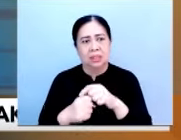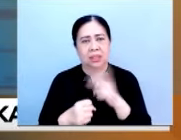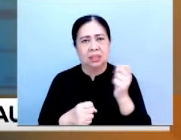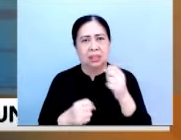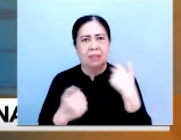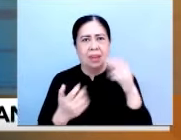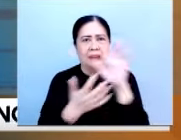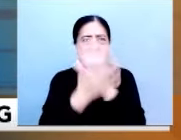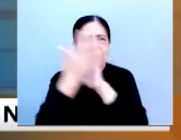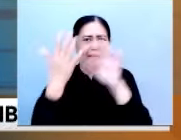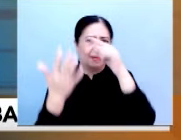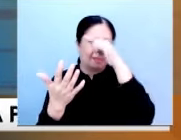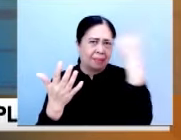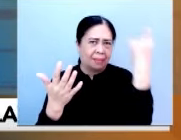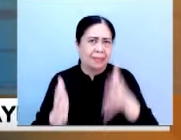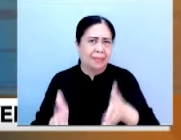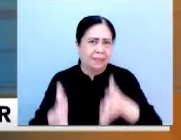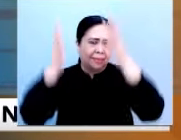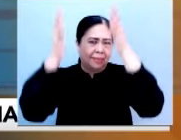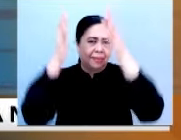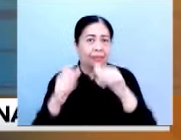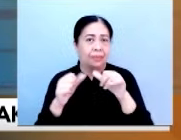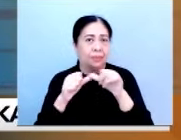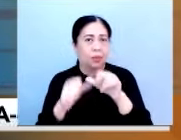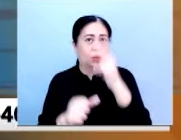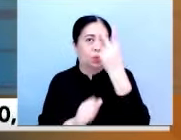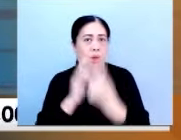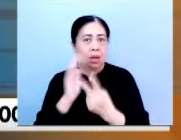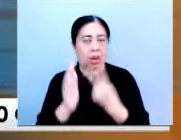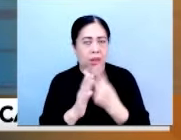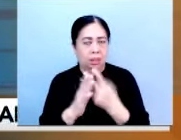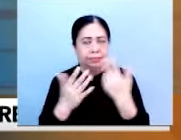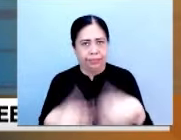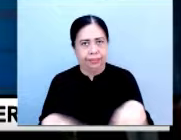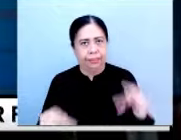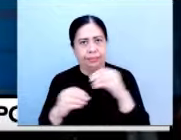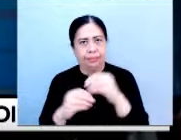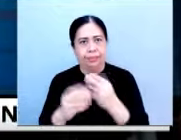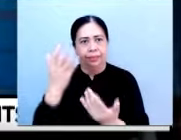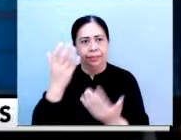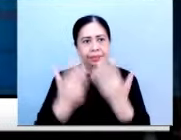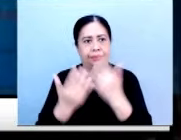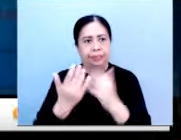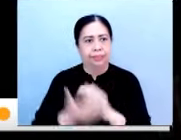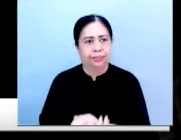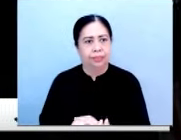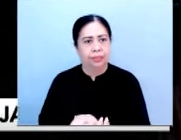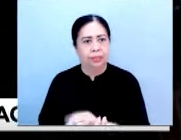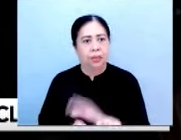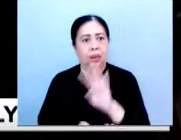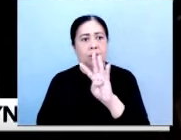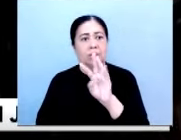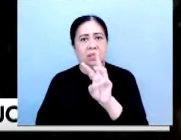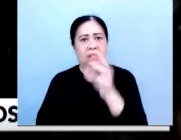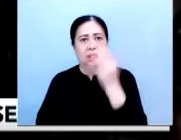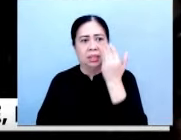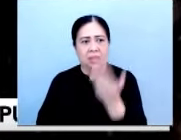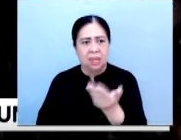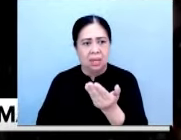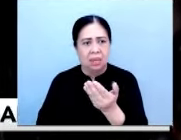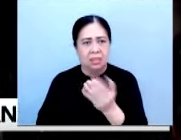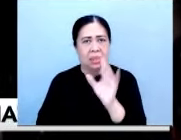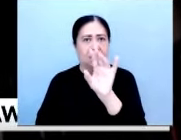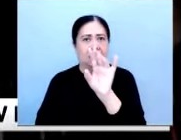na usok sa gusali. Tumagal din ng 2 oras bago naapula ang apoy. 46 ang namatay habang